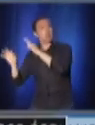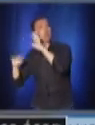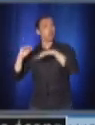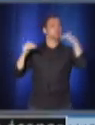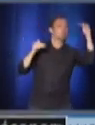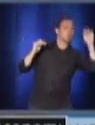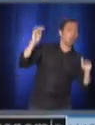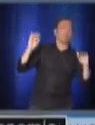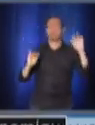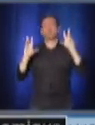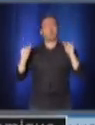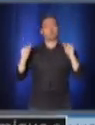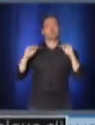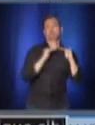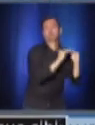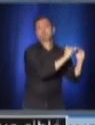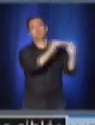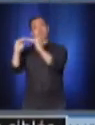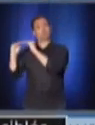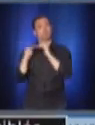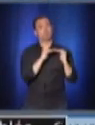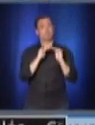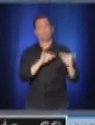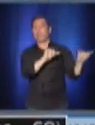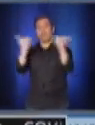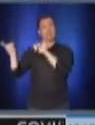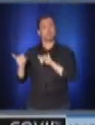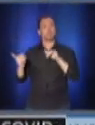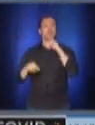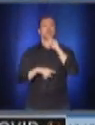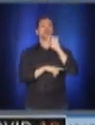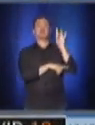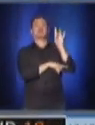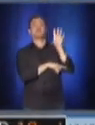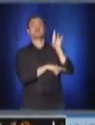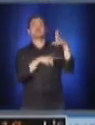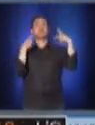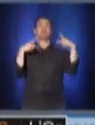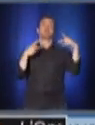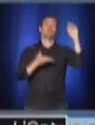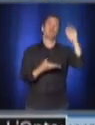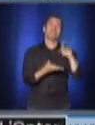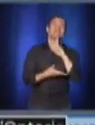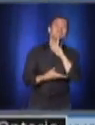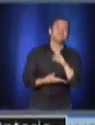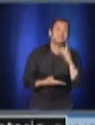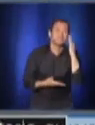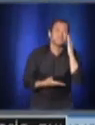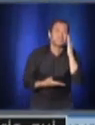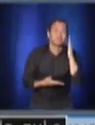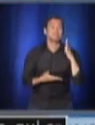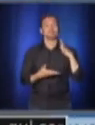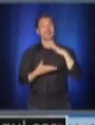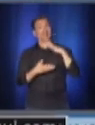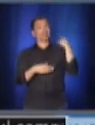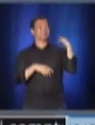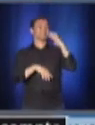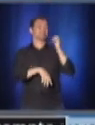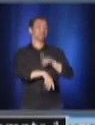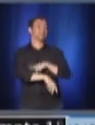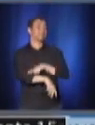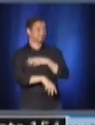quand on est jeune, on fait plus de parties que quand on a 85 ans. Comme tel, mais il y a eu des gens qui ont joué aux poches à la Saint-Jean entre eux, puis